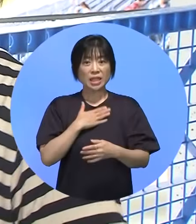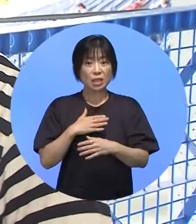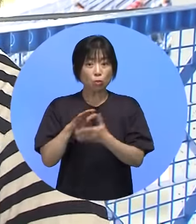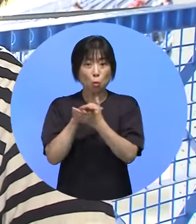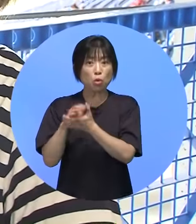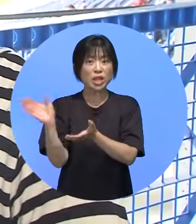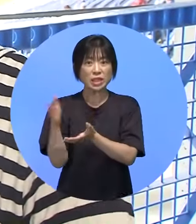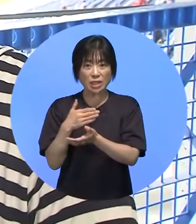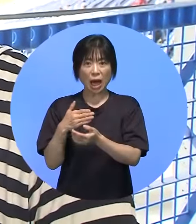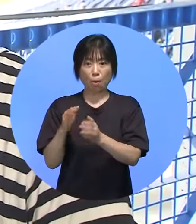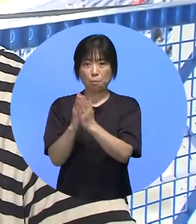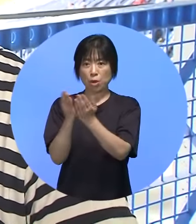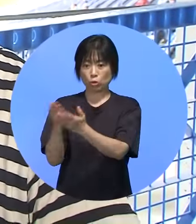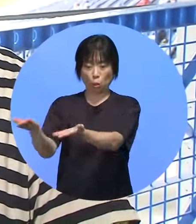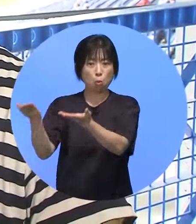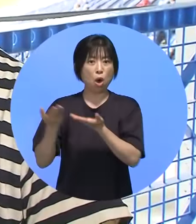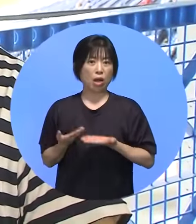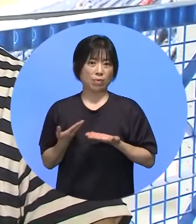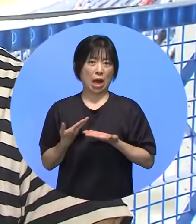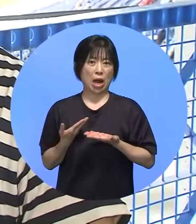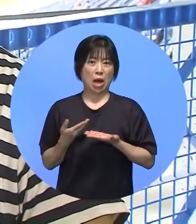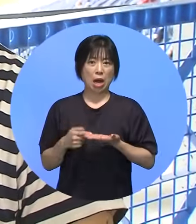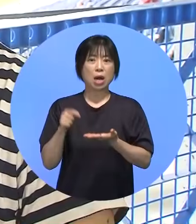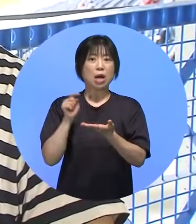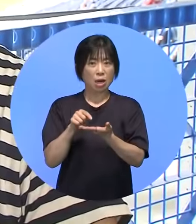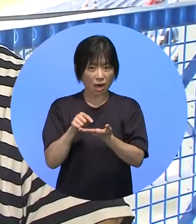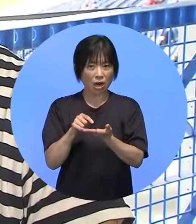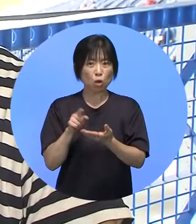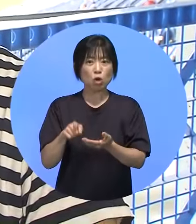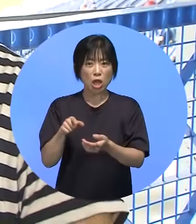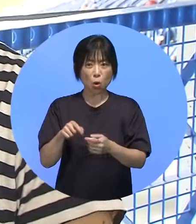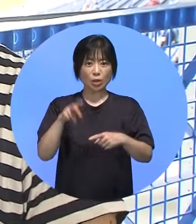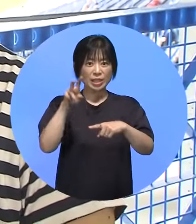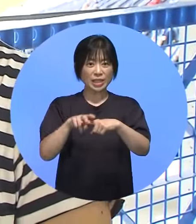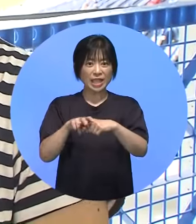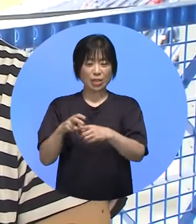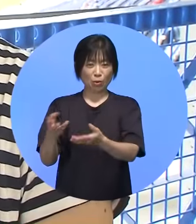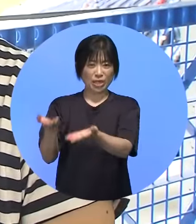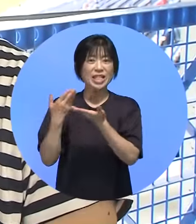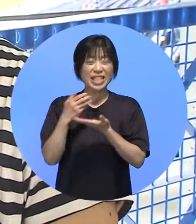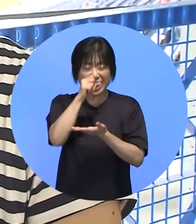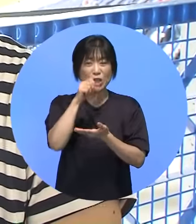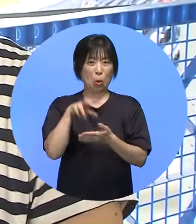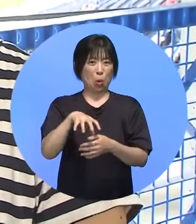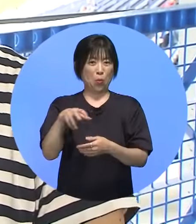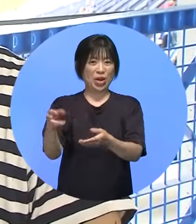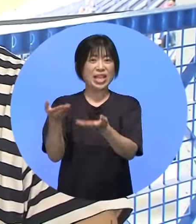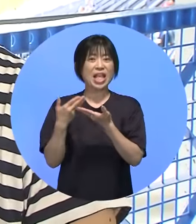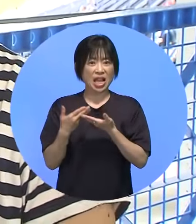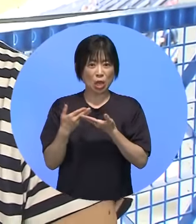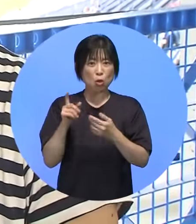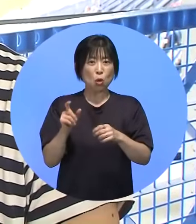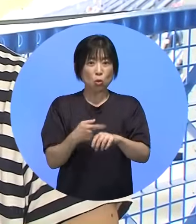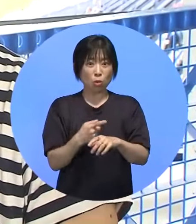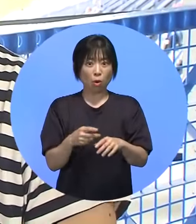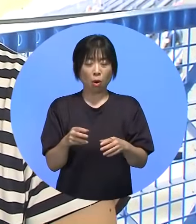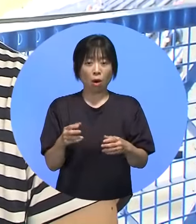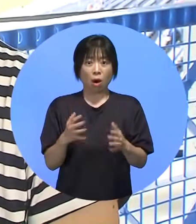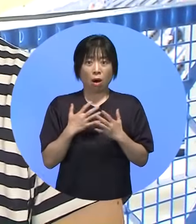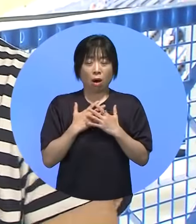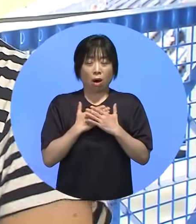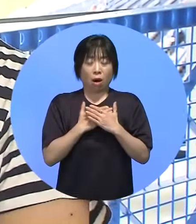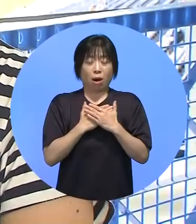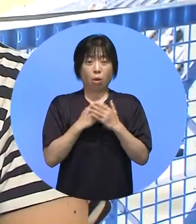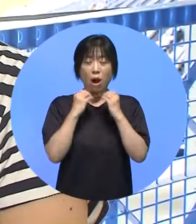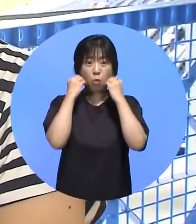で前から5列目すごい移籍をいただいて精霊見た時もうすごい触れ上がるぐらい感動してガンバかっこいいとチェーン